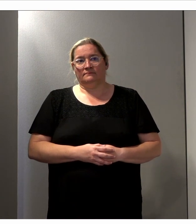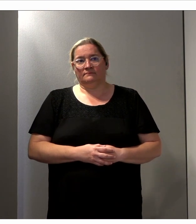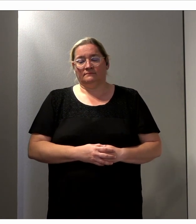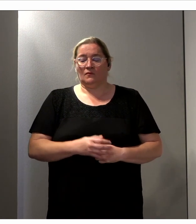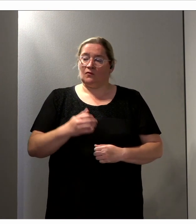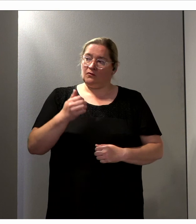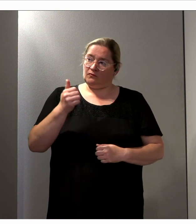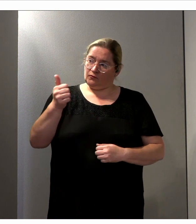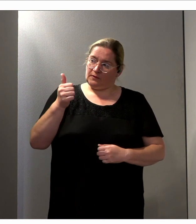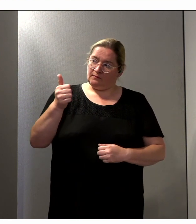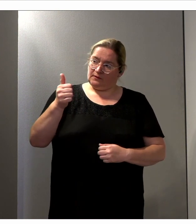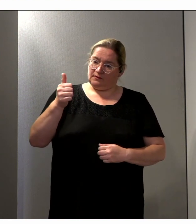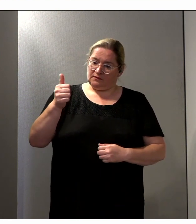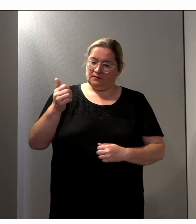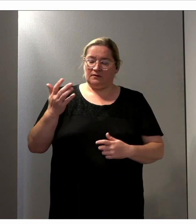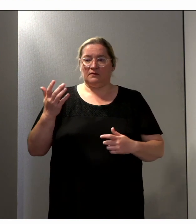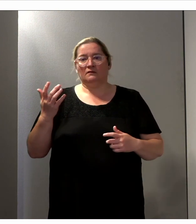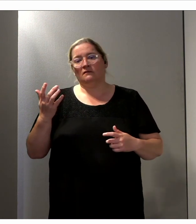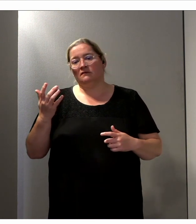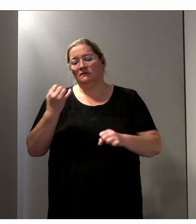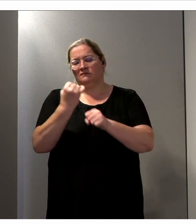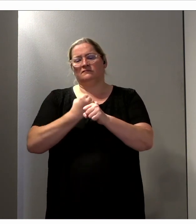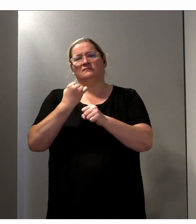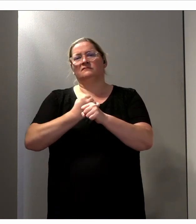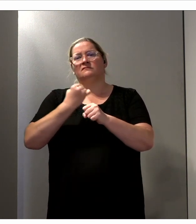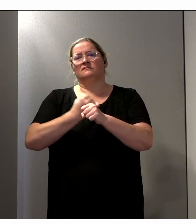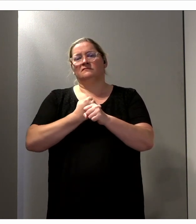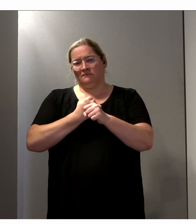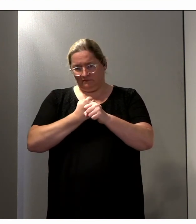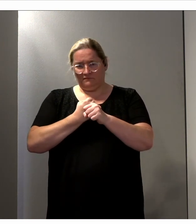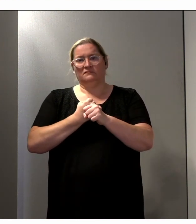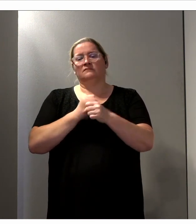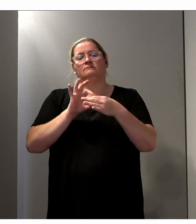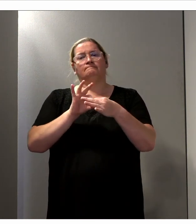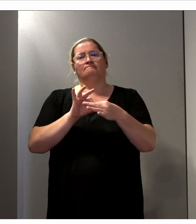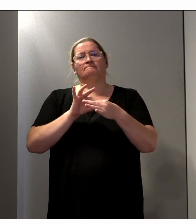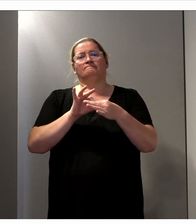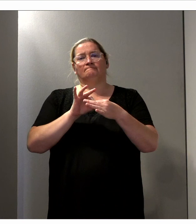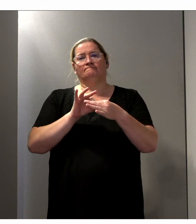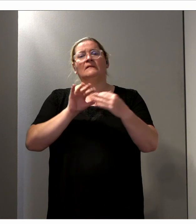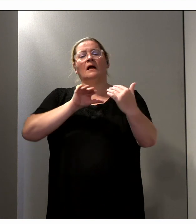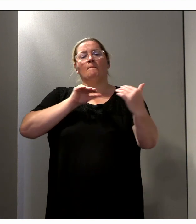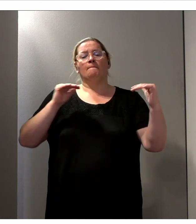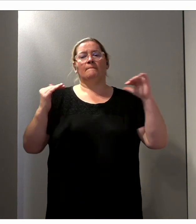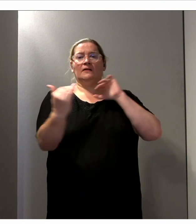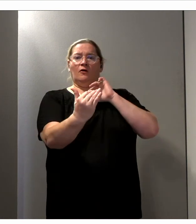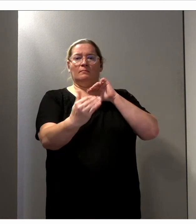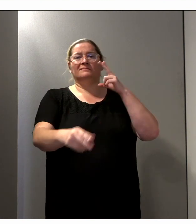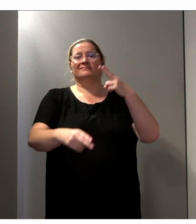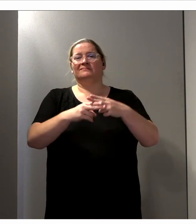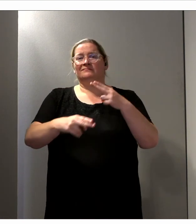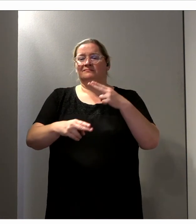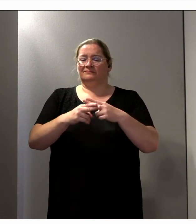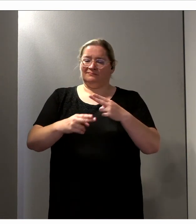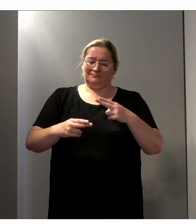vous travaillez avec une plateforme qui s'appelle les Handipreneurs. Donc vous avez une